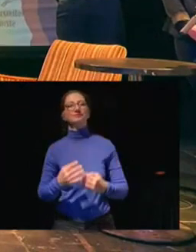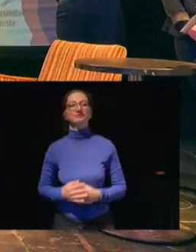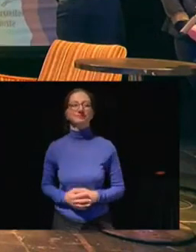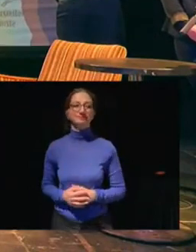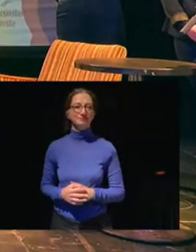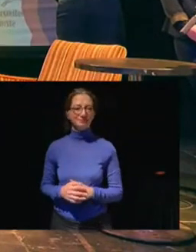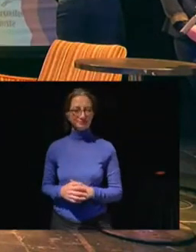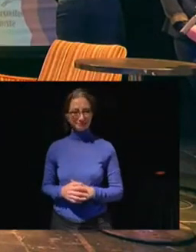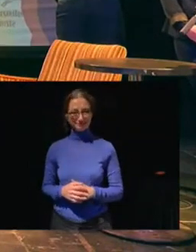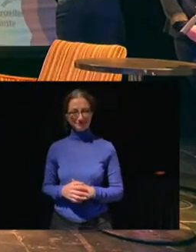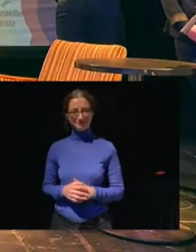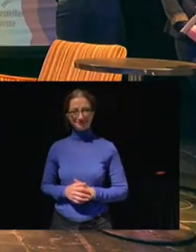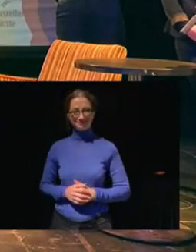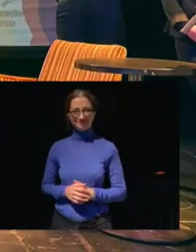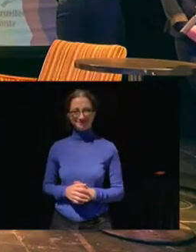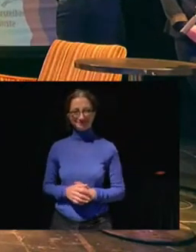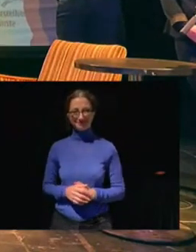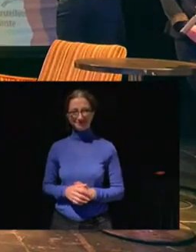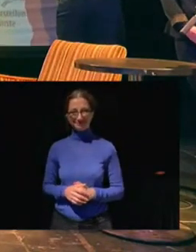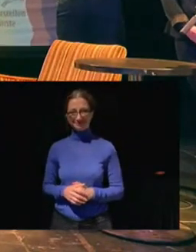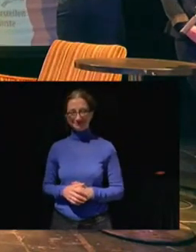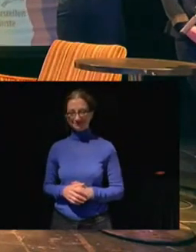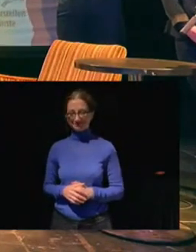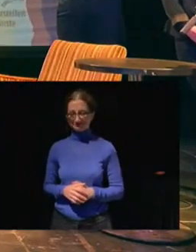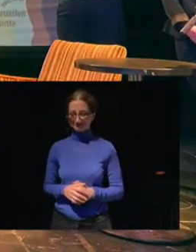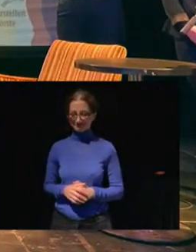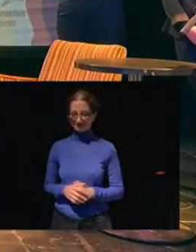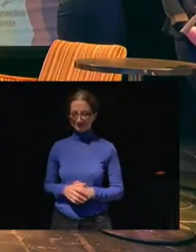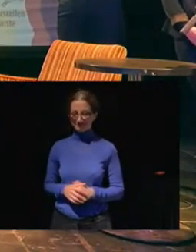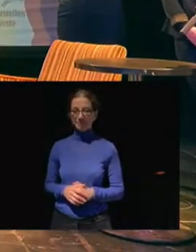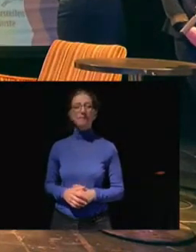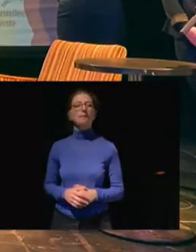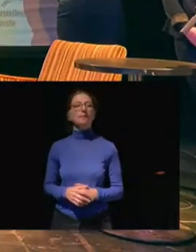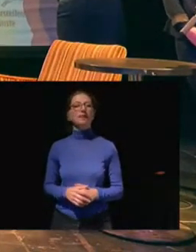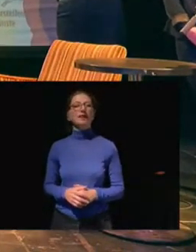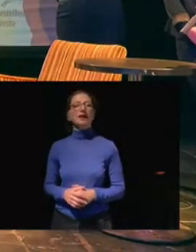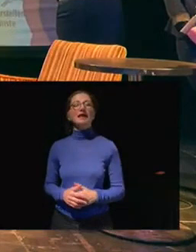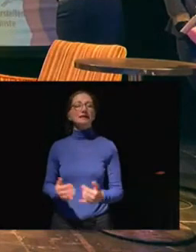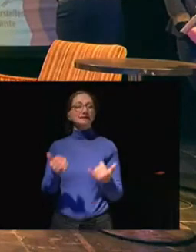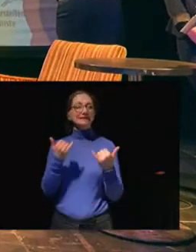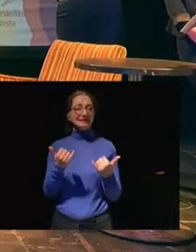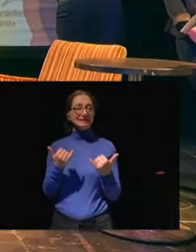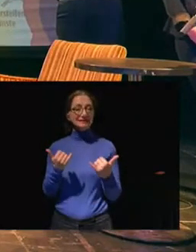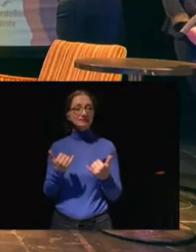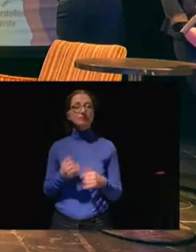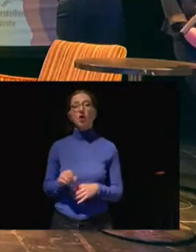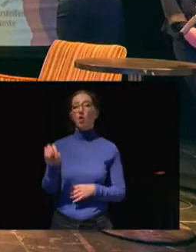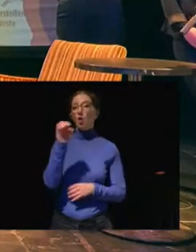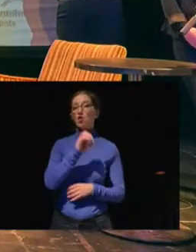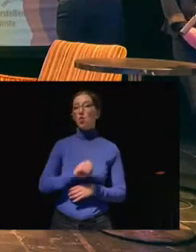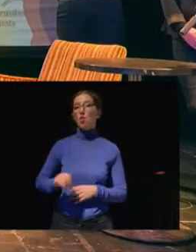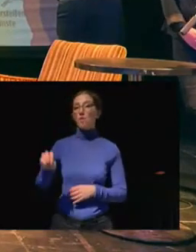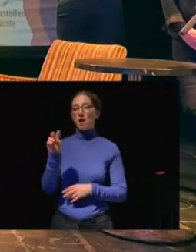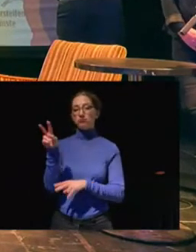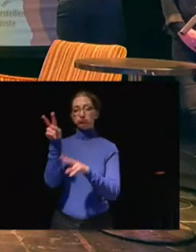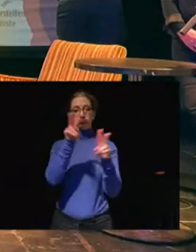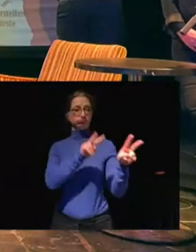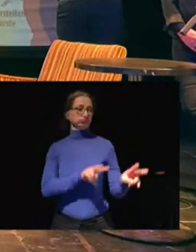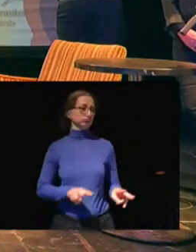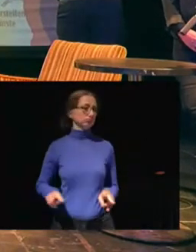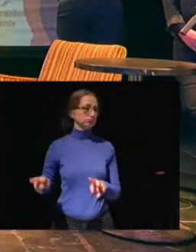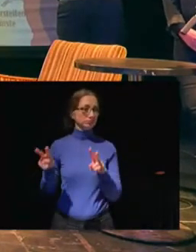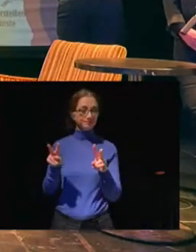Blick, wie vorhin gesagt, auf Sicherungssysteme in anderen europäischen Ländern werfen.